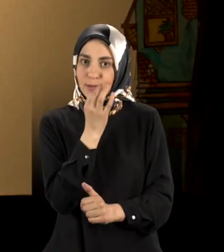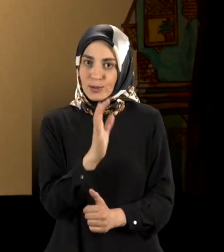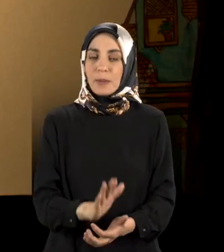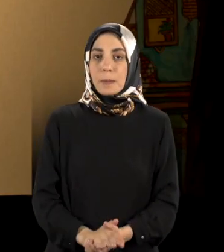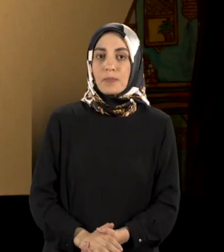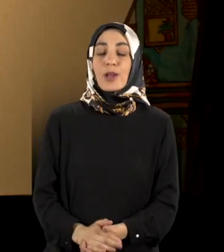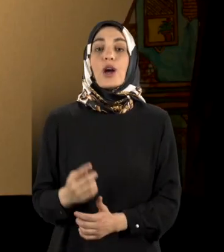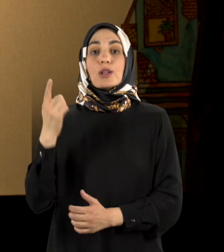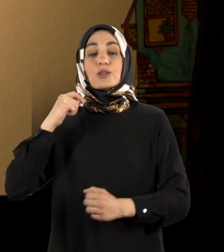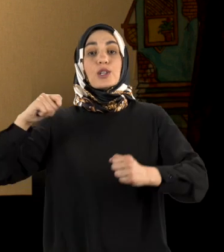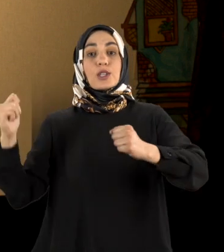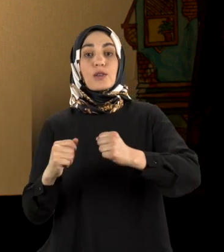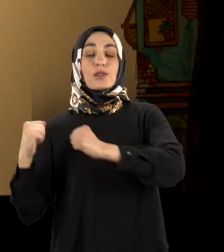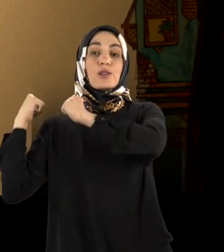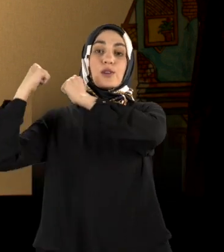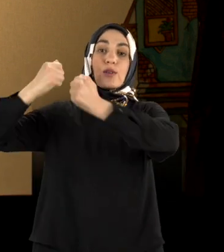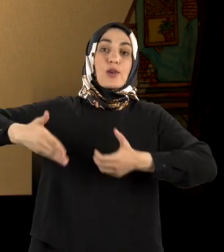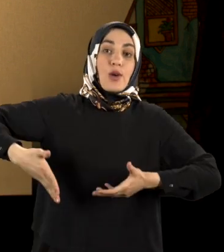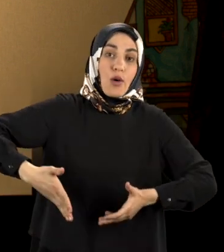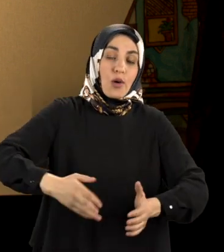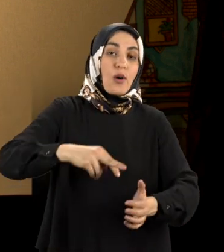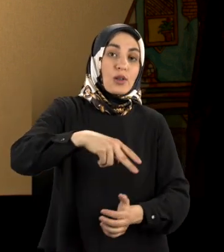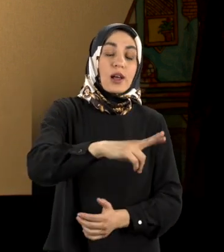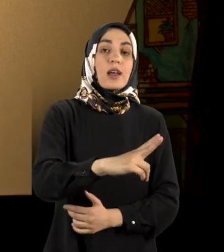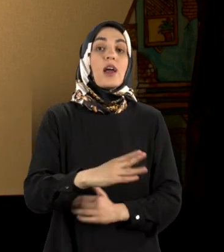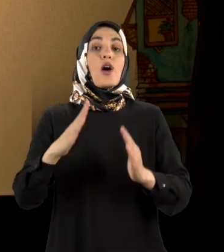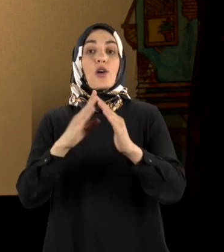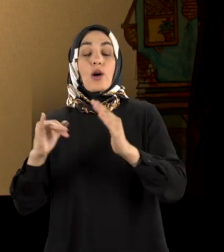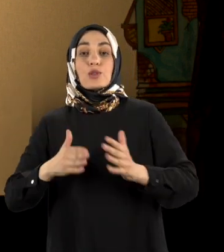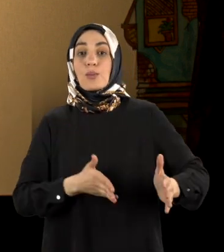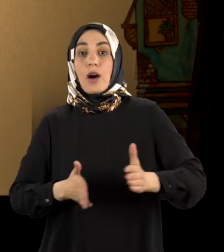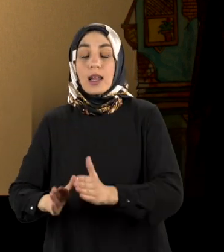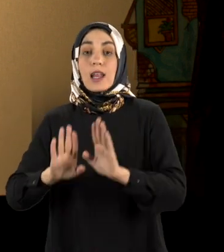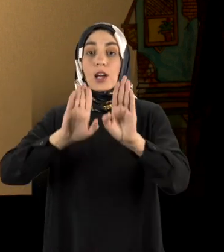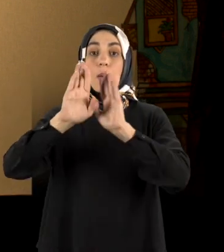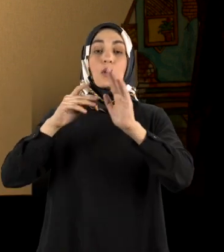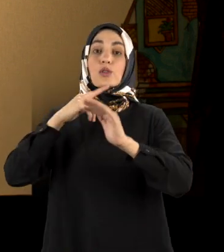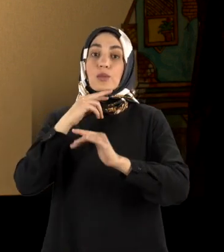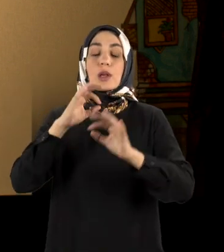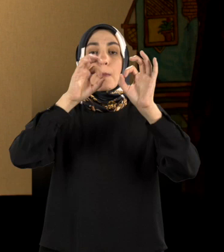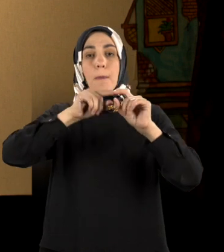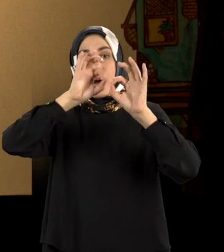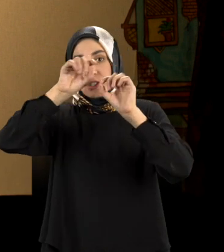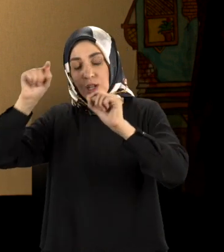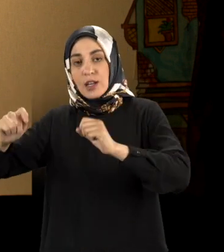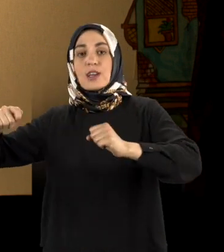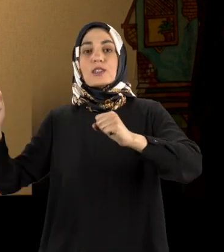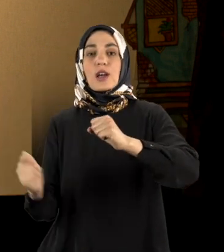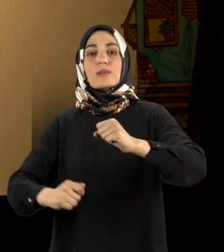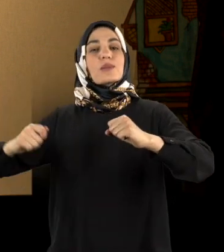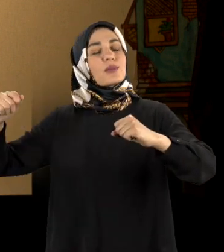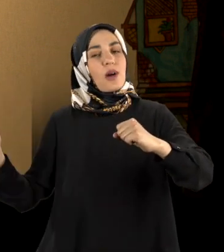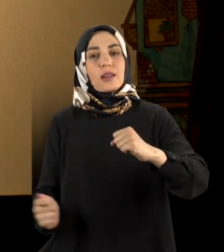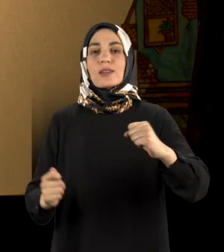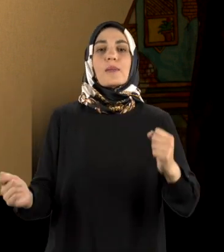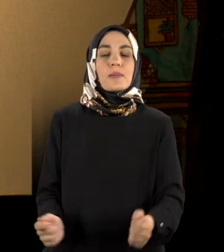Tamam kapattım Efendim Dün de davulumu sırtlayıp düştüm yollara komşu mahallede kapı numarası ile bu